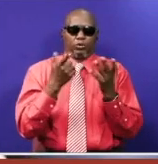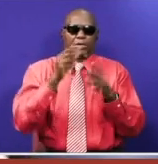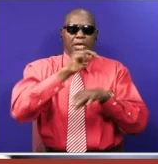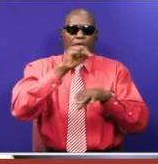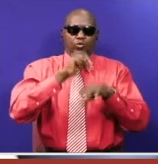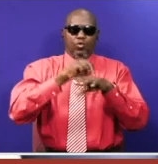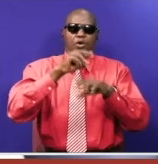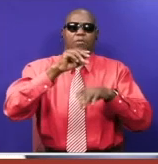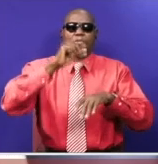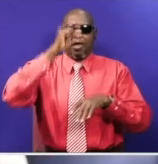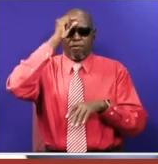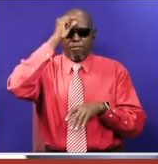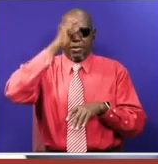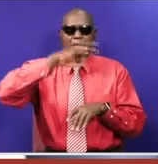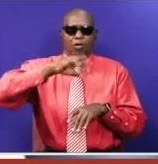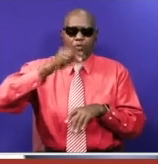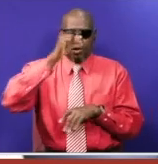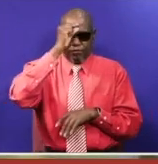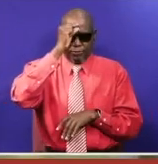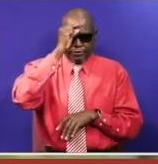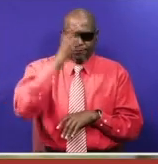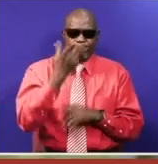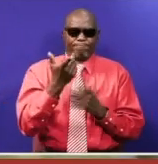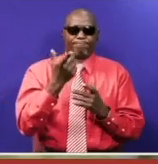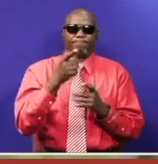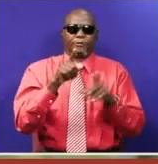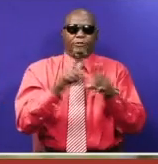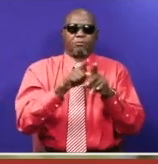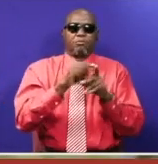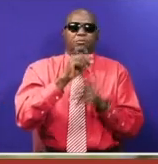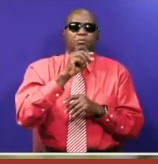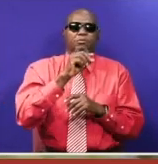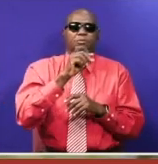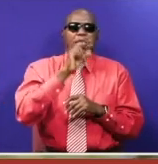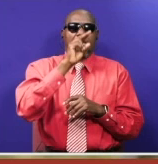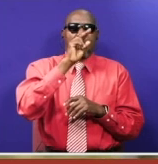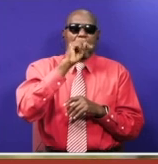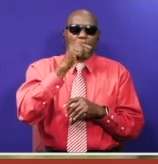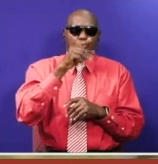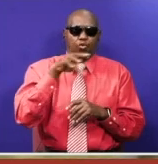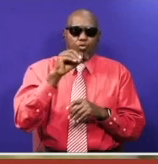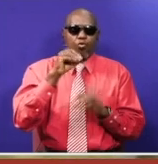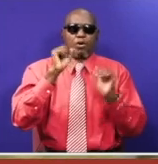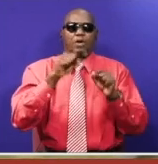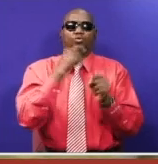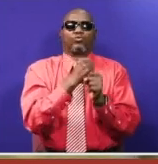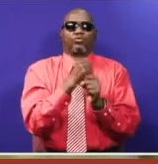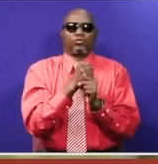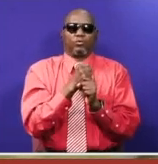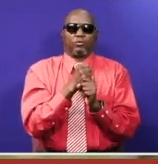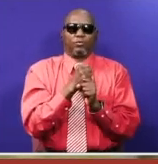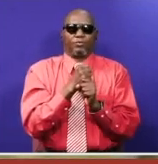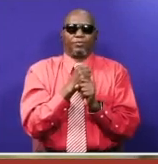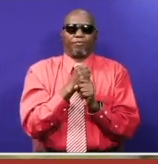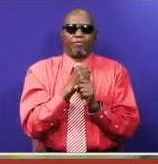government, county government, and the non-governmental organizations, what we can do so that we